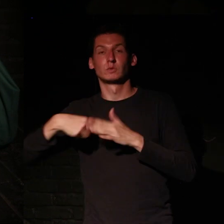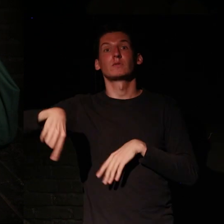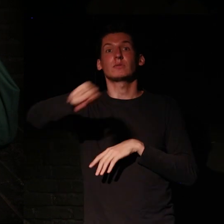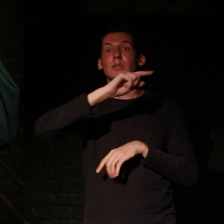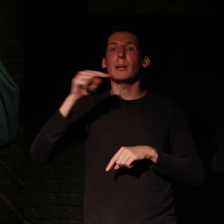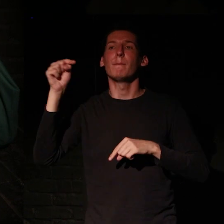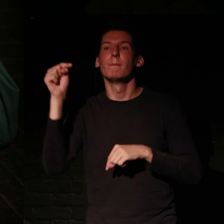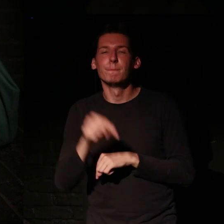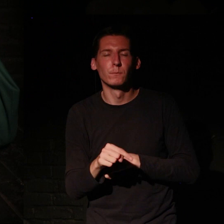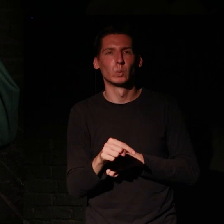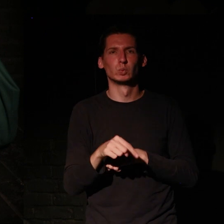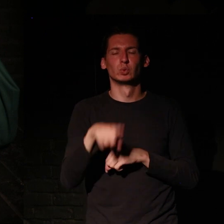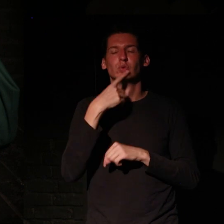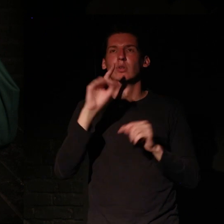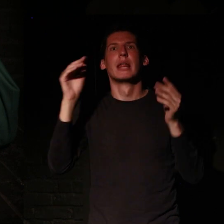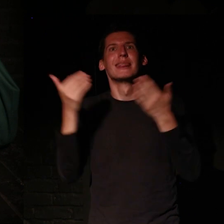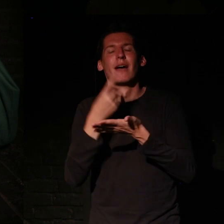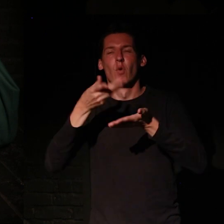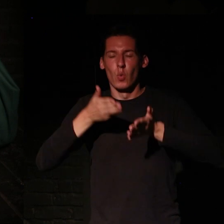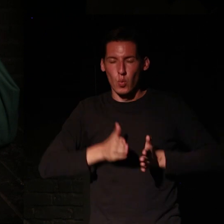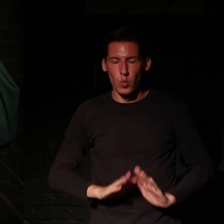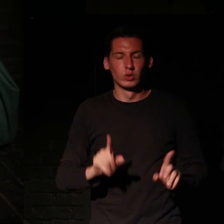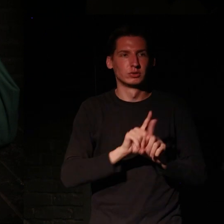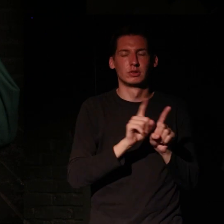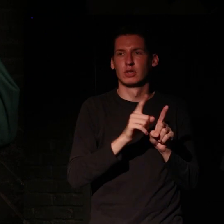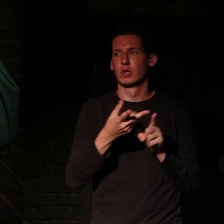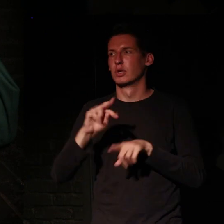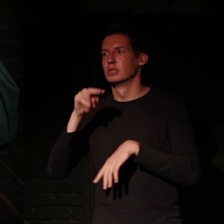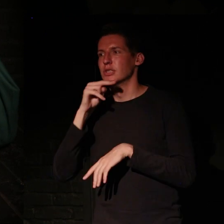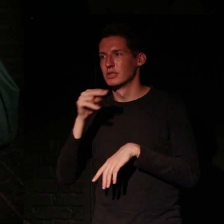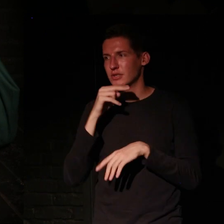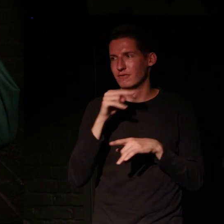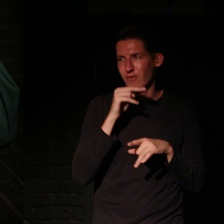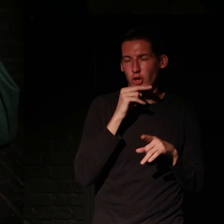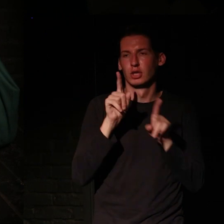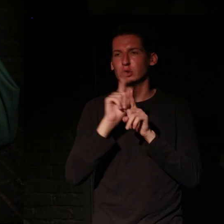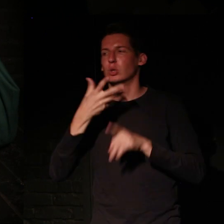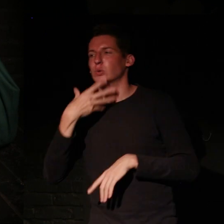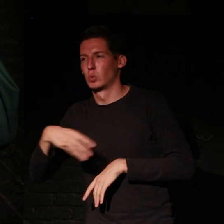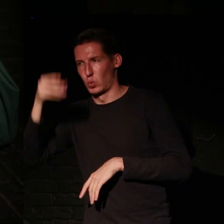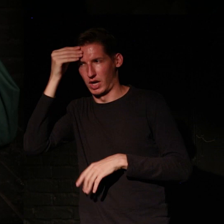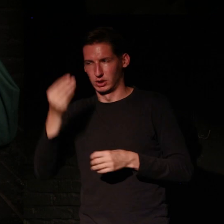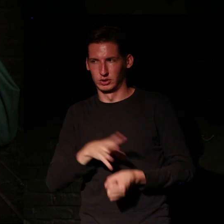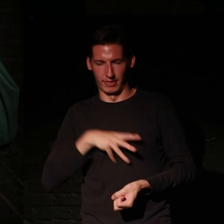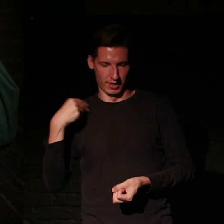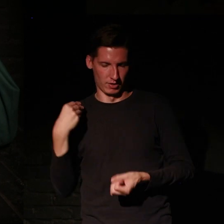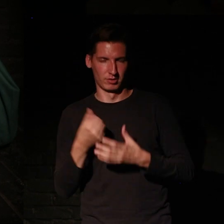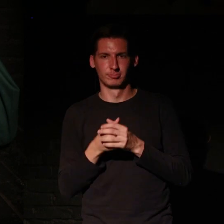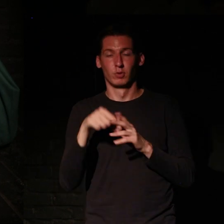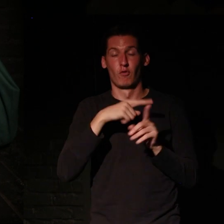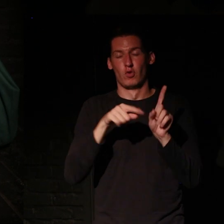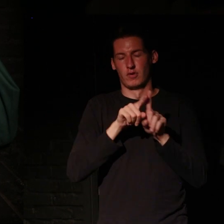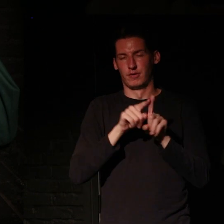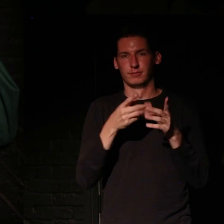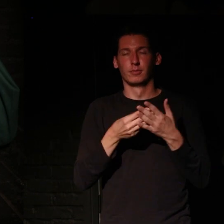się na nowo narodzić z wody i z Ducha Świętego, co oznacza tak, że również ten Duch Święty